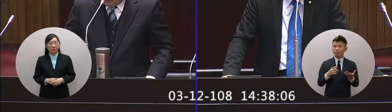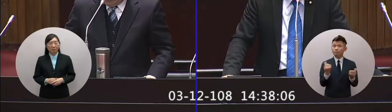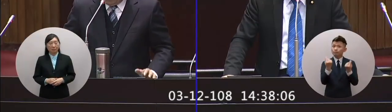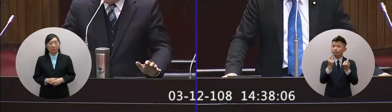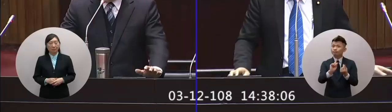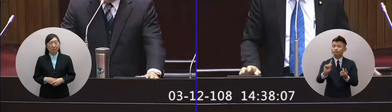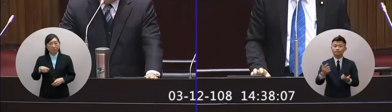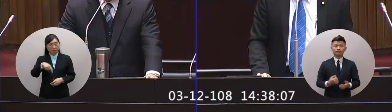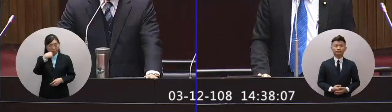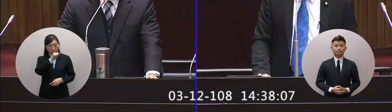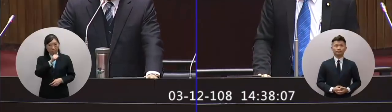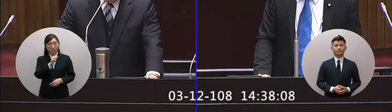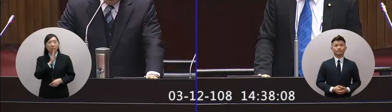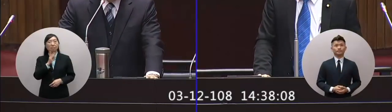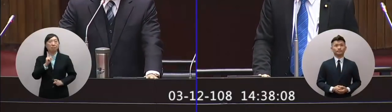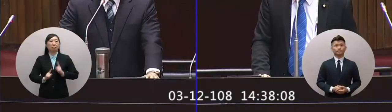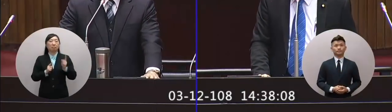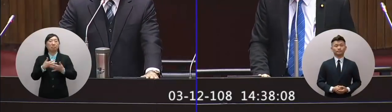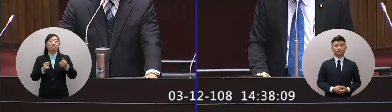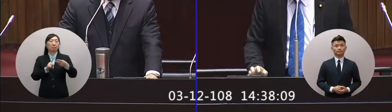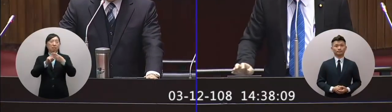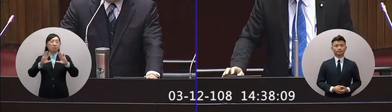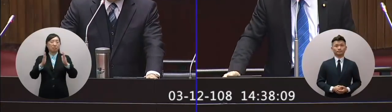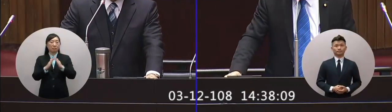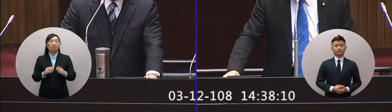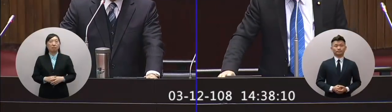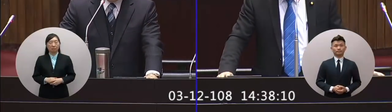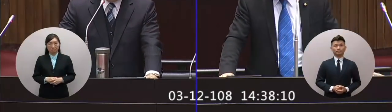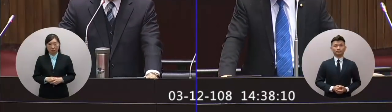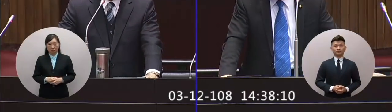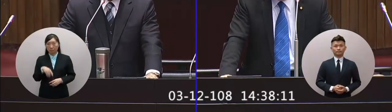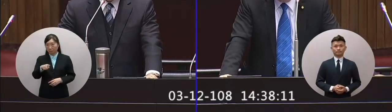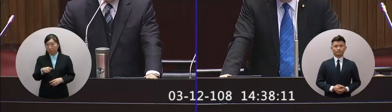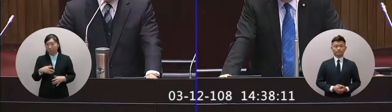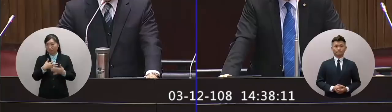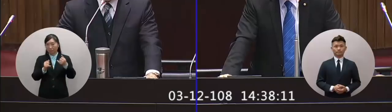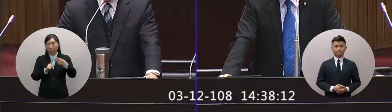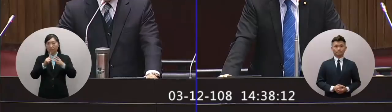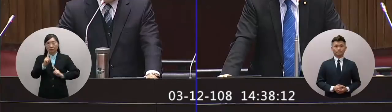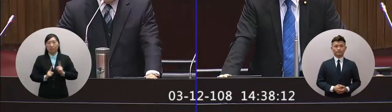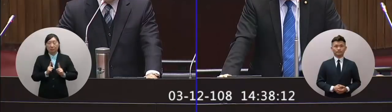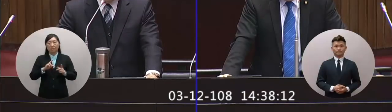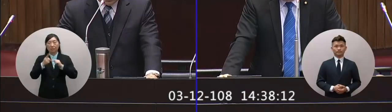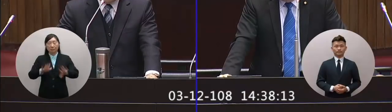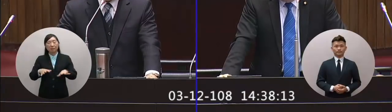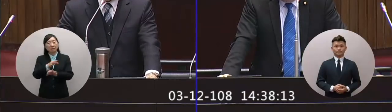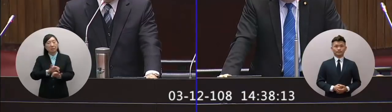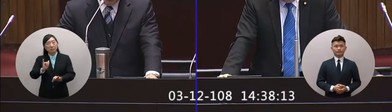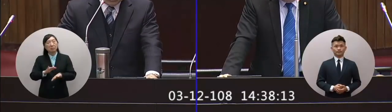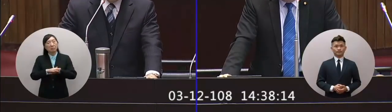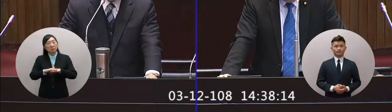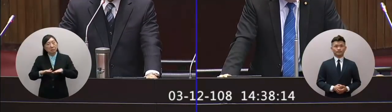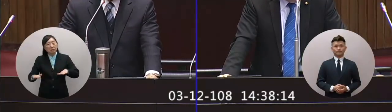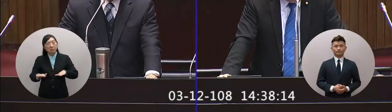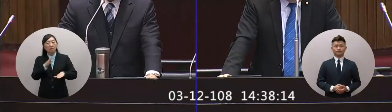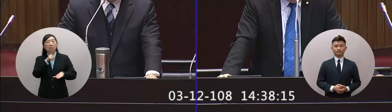力？ 台湾是一个自由民主的国家，这个民主自由跟今天的繁荣安定得来很